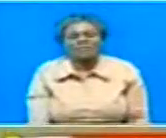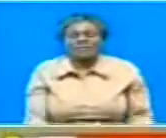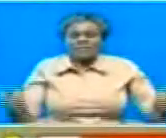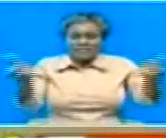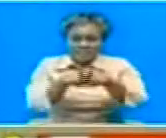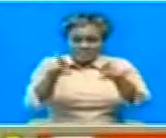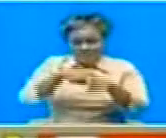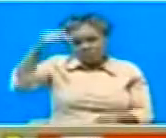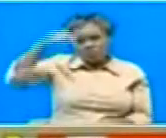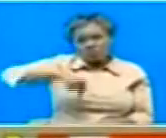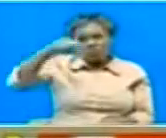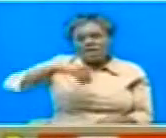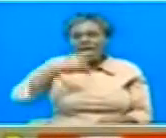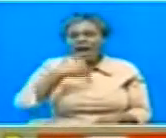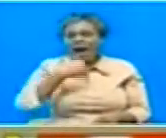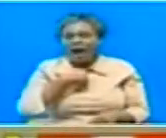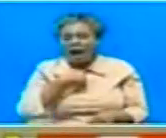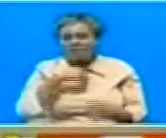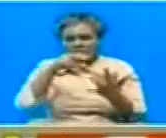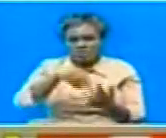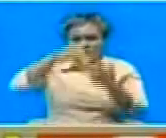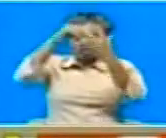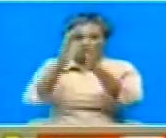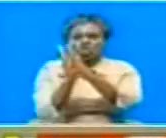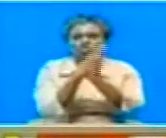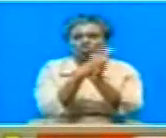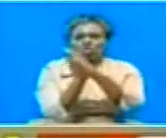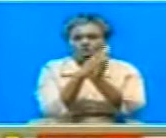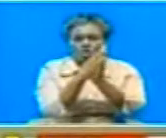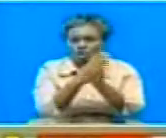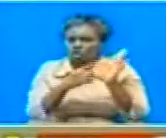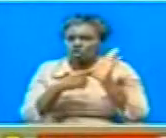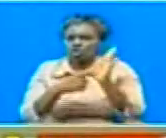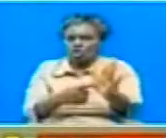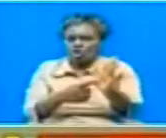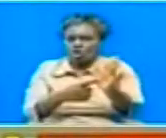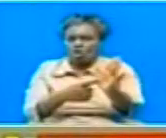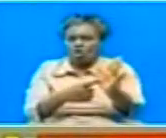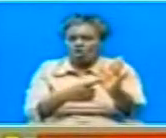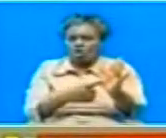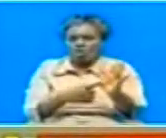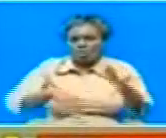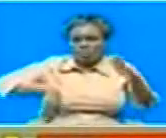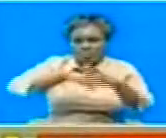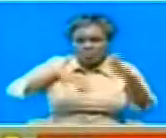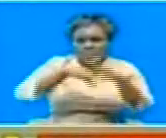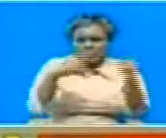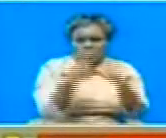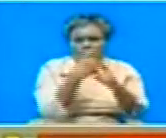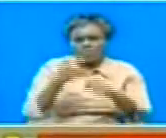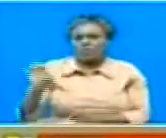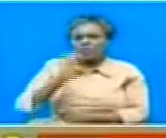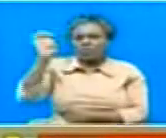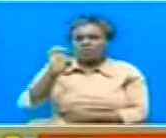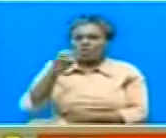Vile vile hileo mtazamaji tulikuwa tumekuandalia makala mapya ambayo yatakuwa yanachambua michuano ya ligi za bara Europa, na hileo